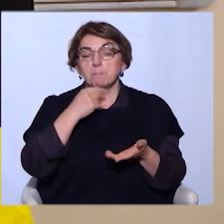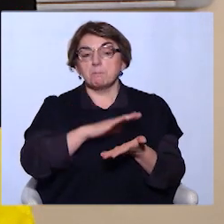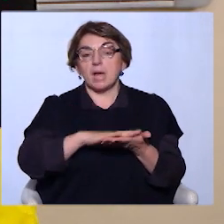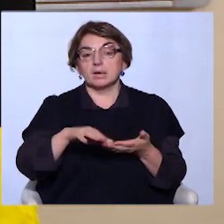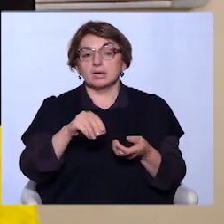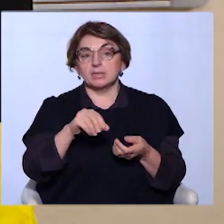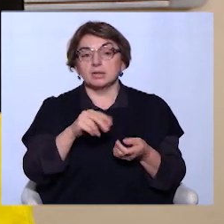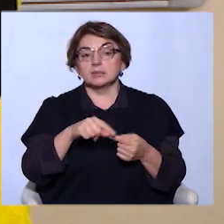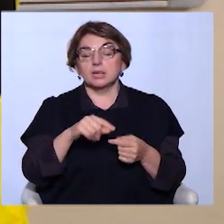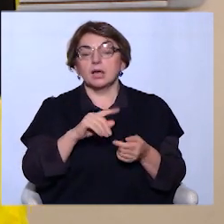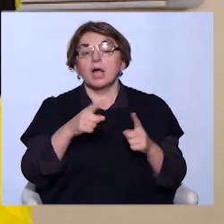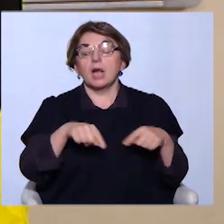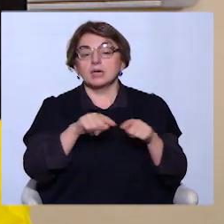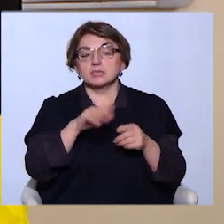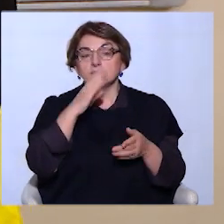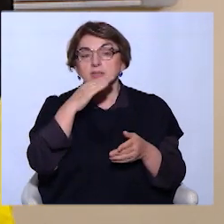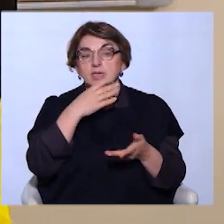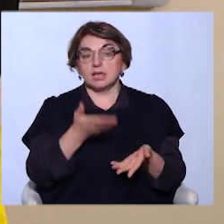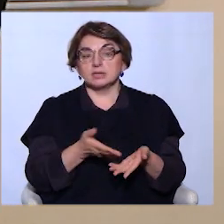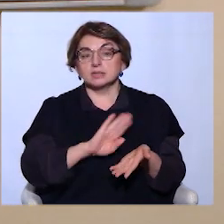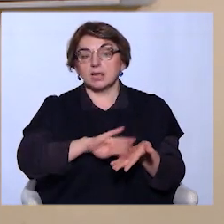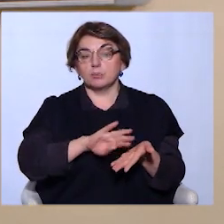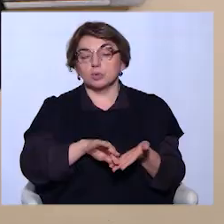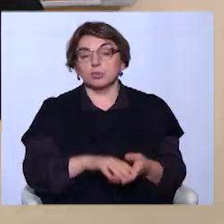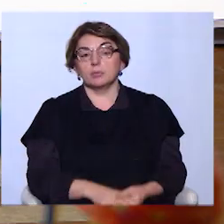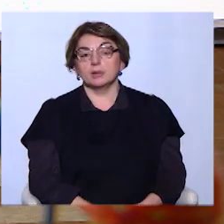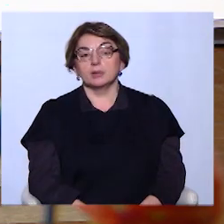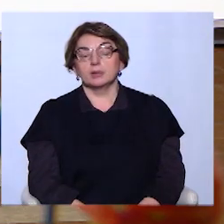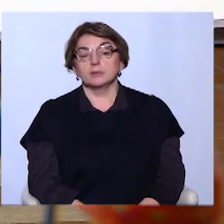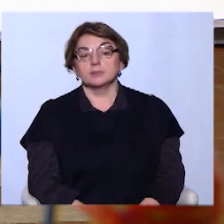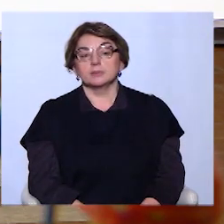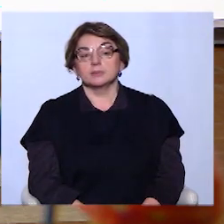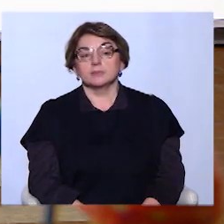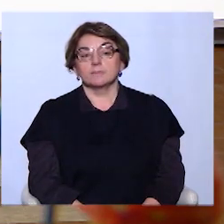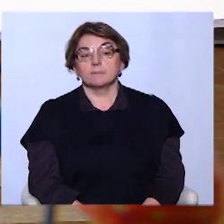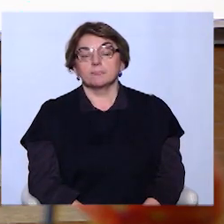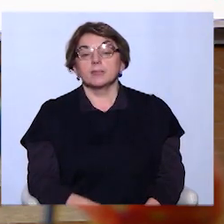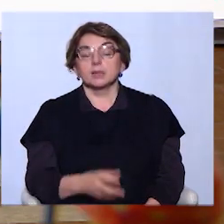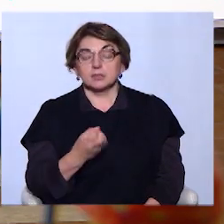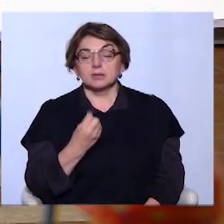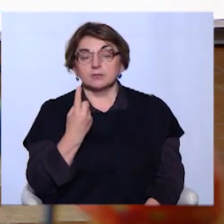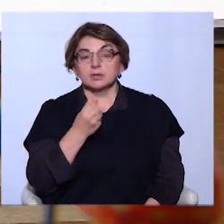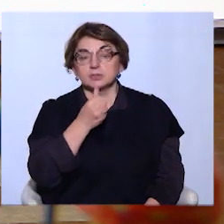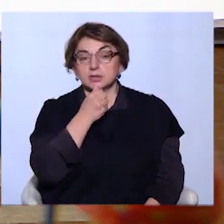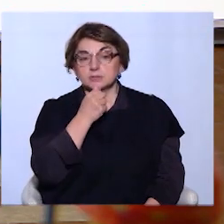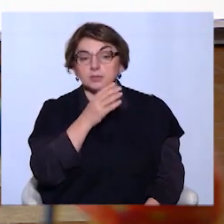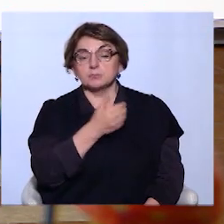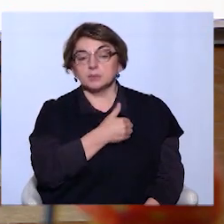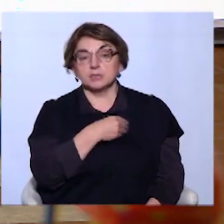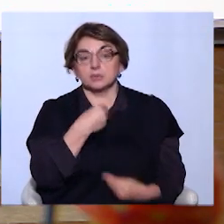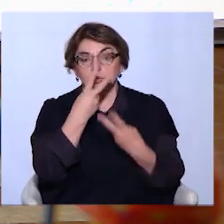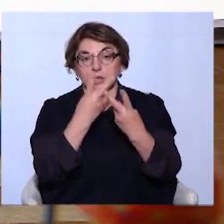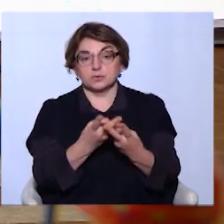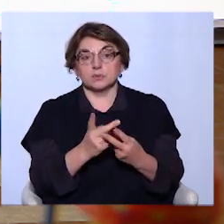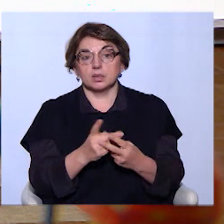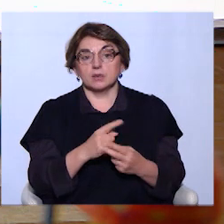სუფრის მარილი და ასევე წყალიც გამოიყოფა. და კიდევ ერთი ექსპერიმენტი მინდა შემოგთავაზოთ,